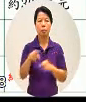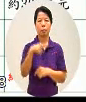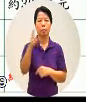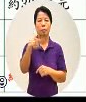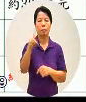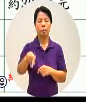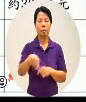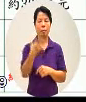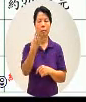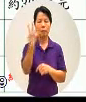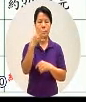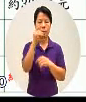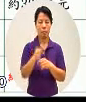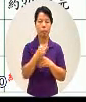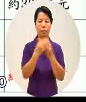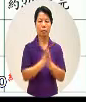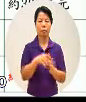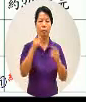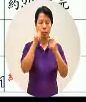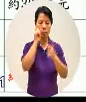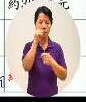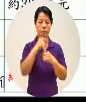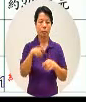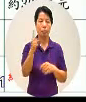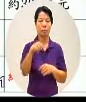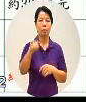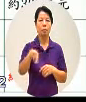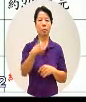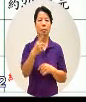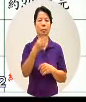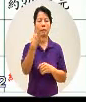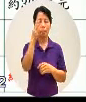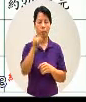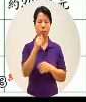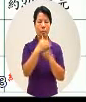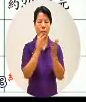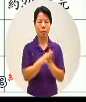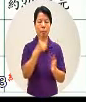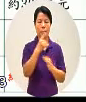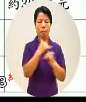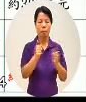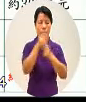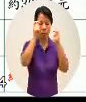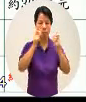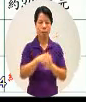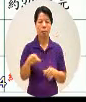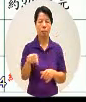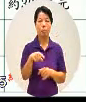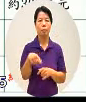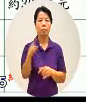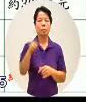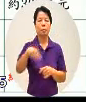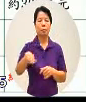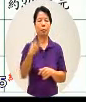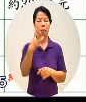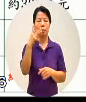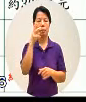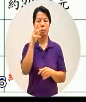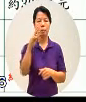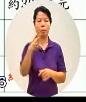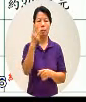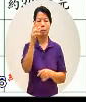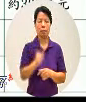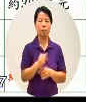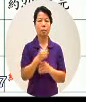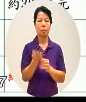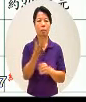1446亿，然后台南市是1167亿，我们高雄市是1389亿。然后呢，我们再